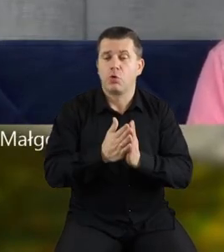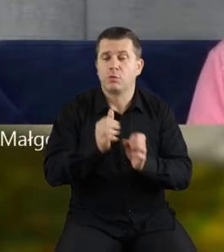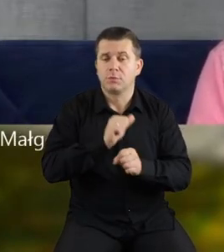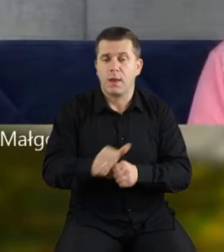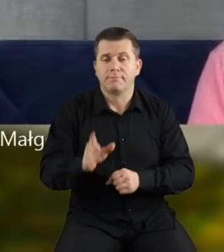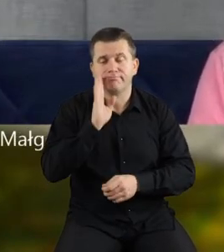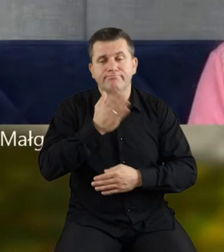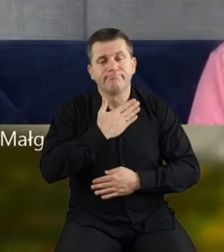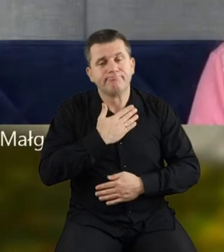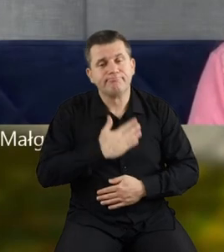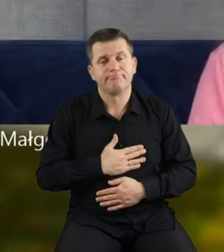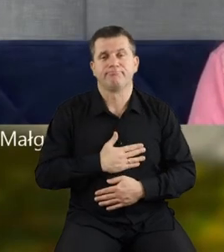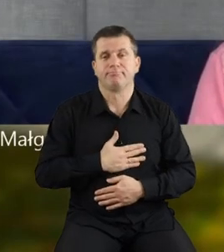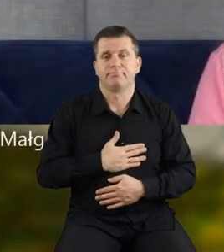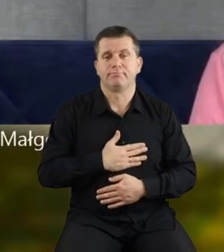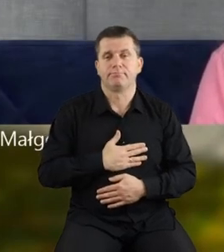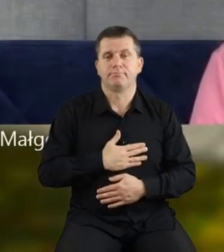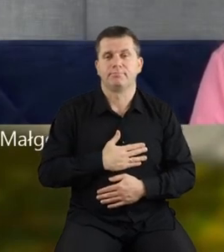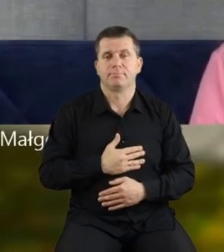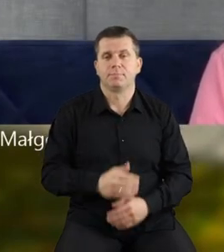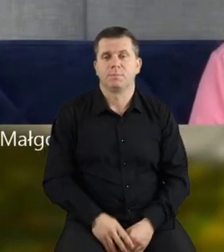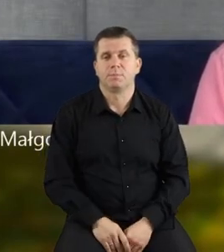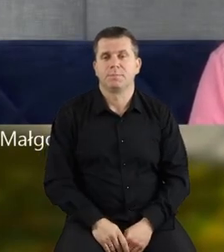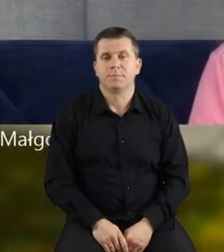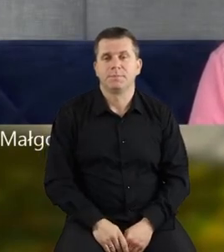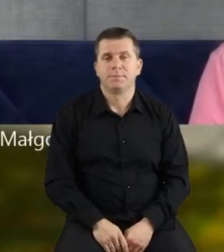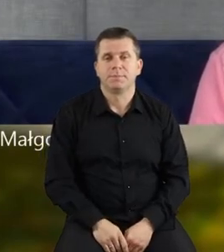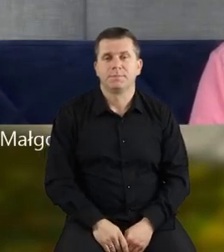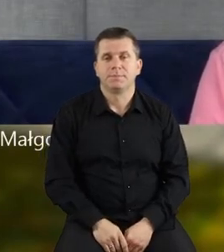te książki są przytulne i nawet